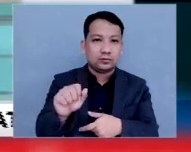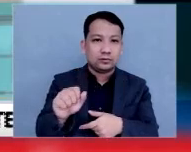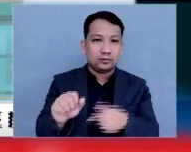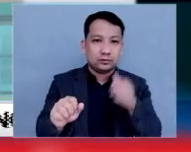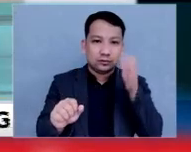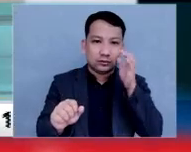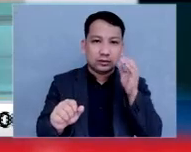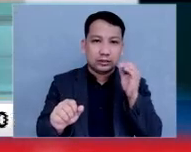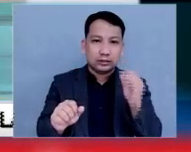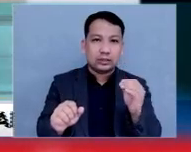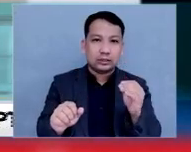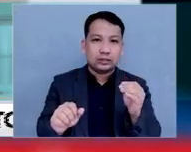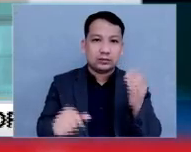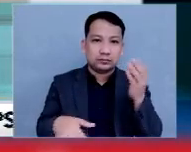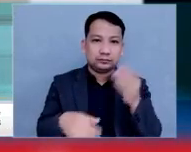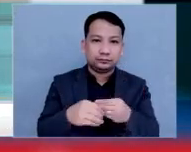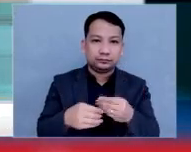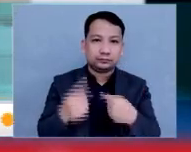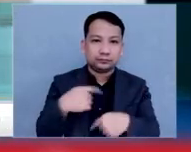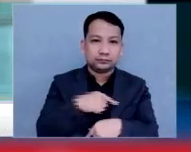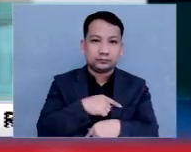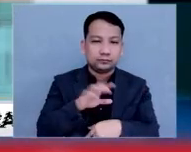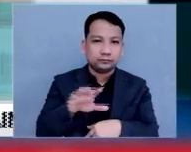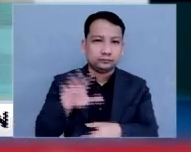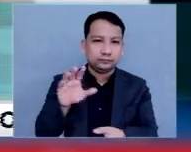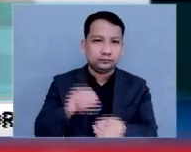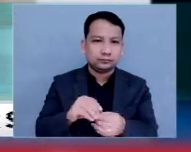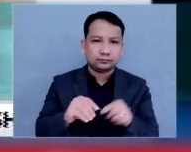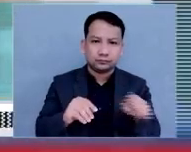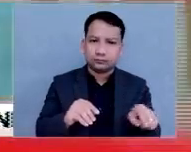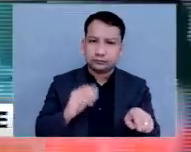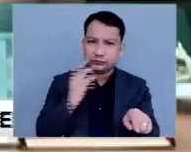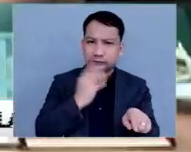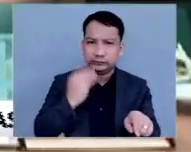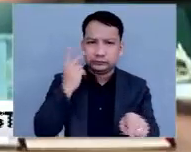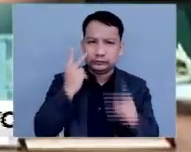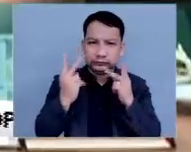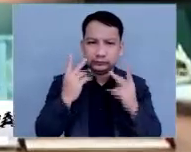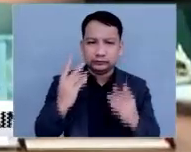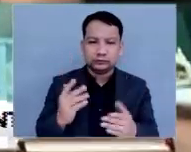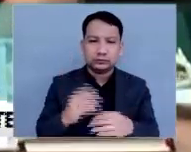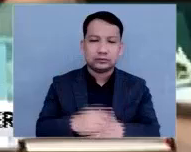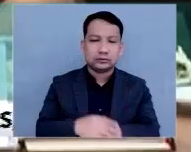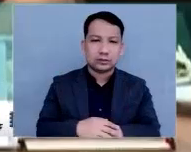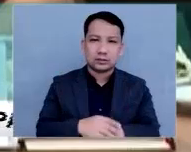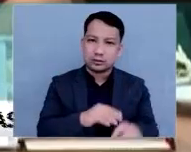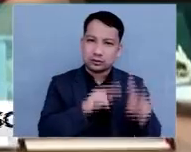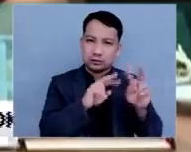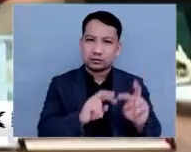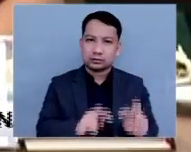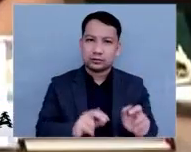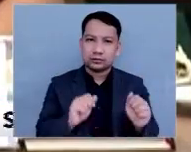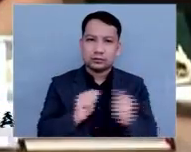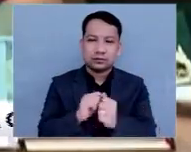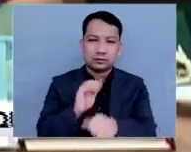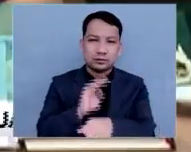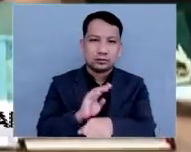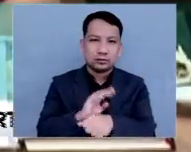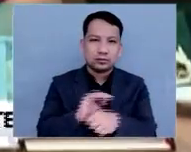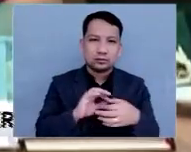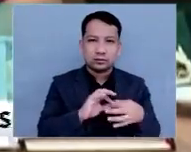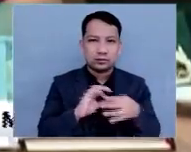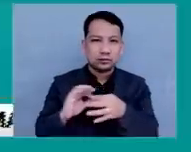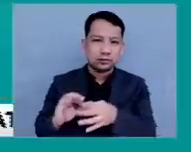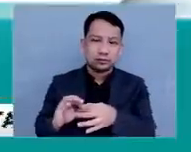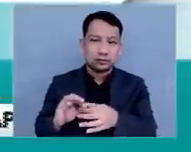Ong pero git ni cugay hindi niya kilala ang mga bisita Noon ni go inusisa rin sa pagdinig ang mga negosyong pagmamay-ari umano